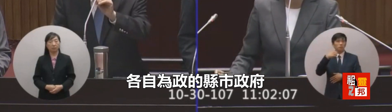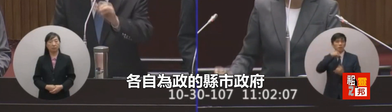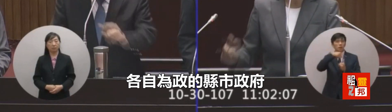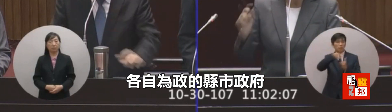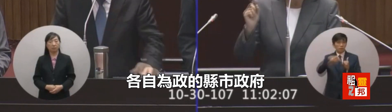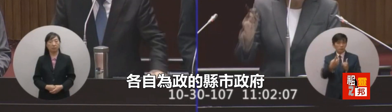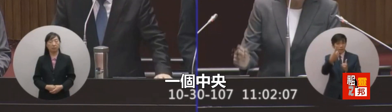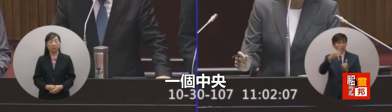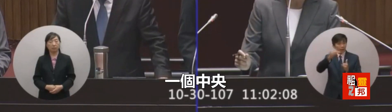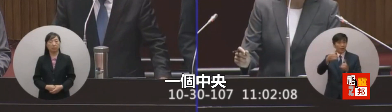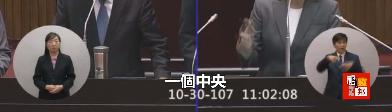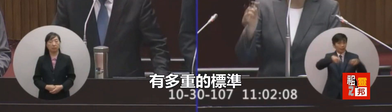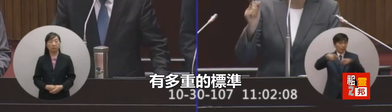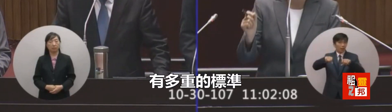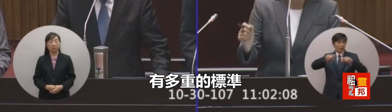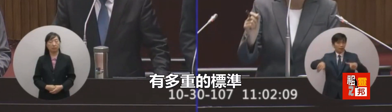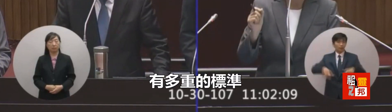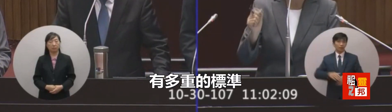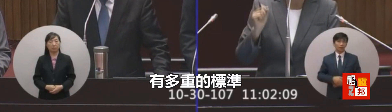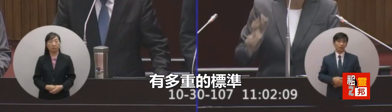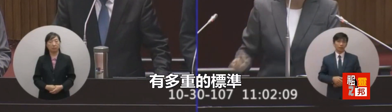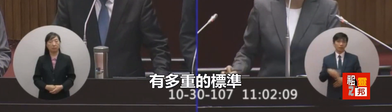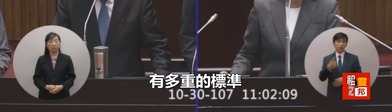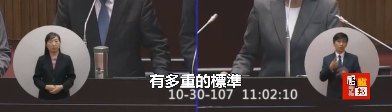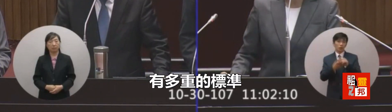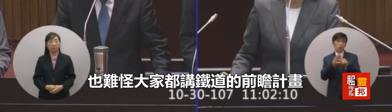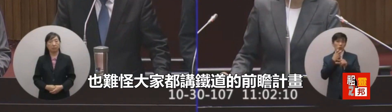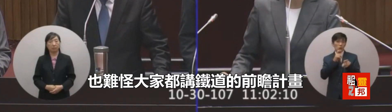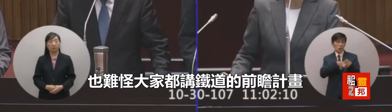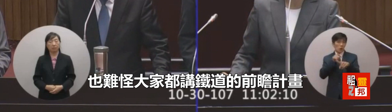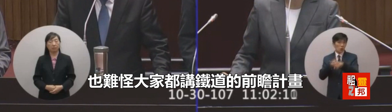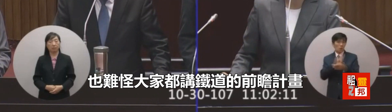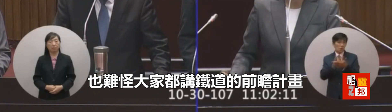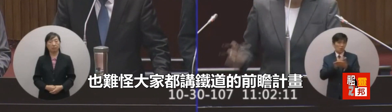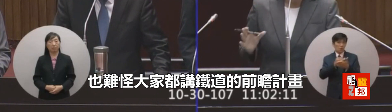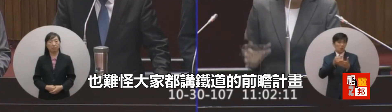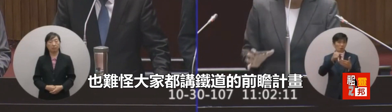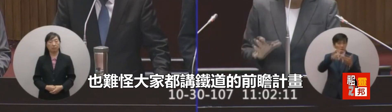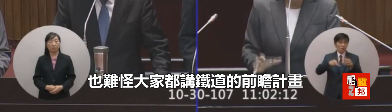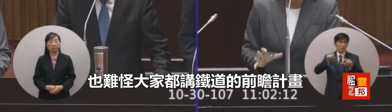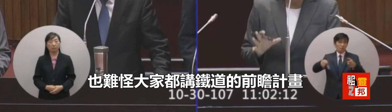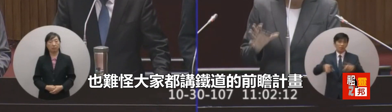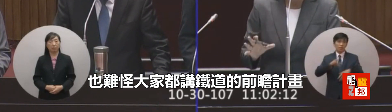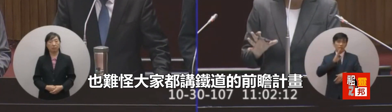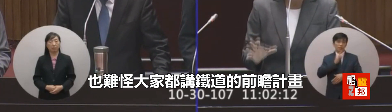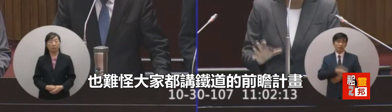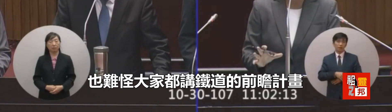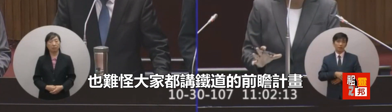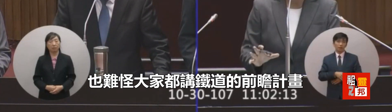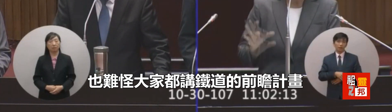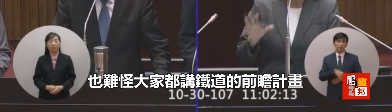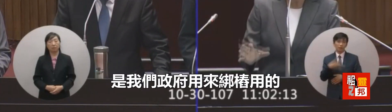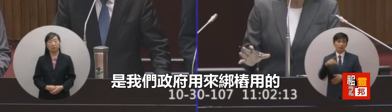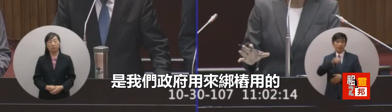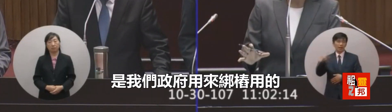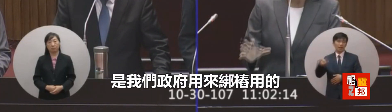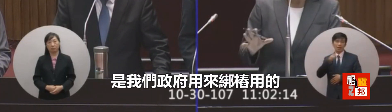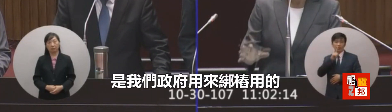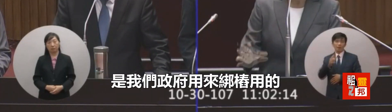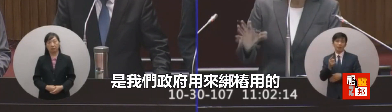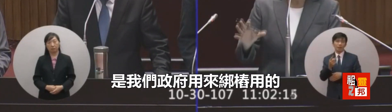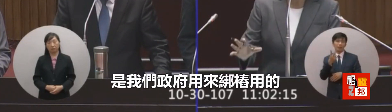谢政府了啊！一个中央有多重的标准，也难怪大家都讲铁道的前瞻计划